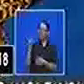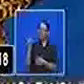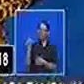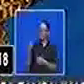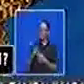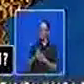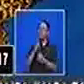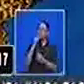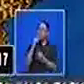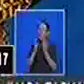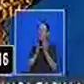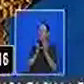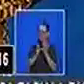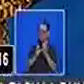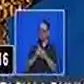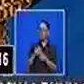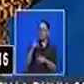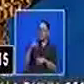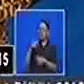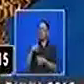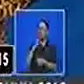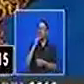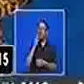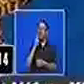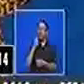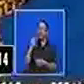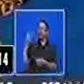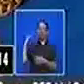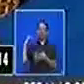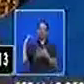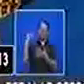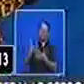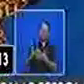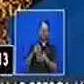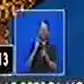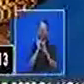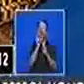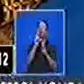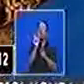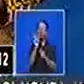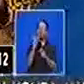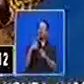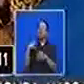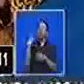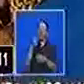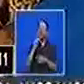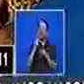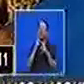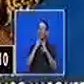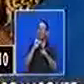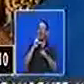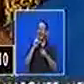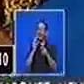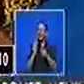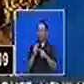Tadi bicara teknologi, sekarang saya mau bicara mengenai hulu hilir ya. Banjir itu, rob itu, meskipun memang secara sepintas